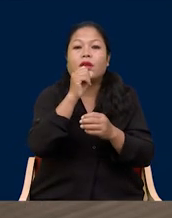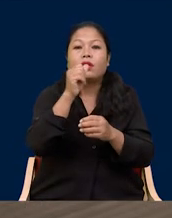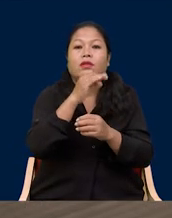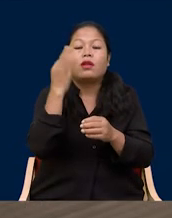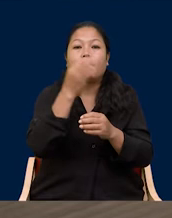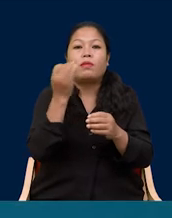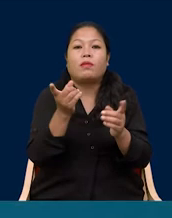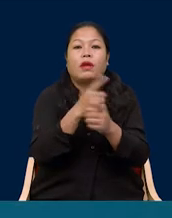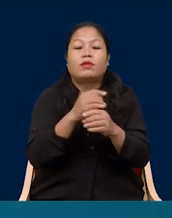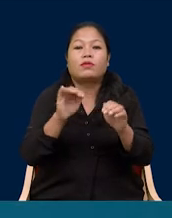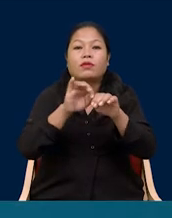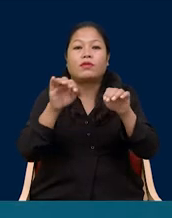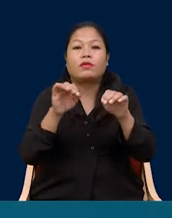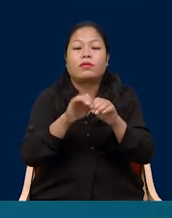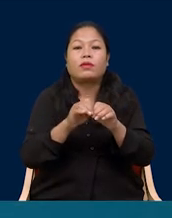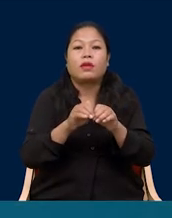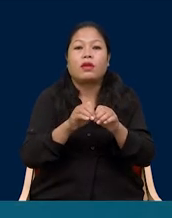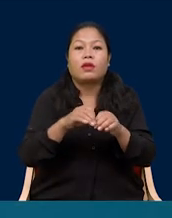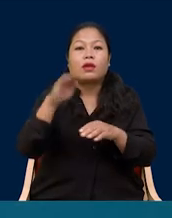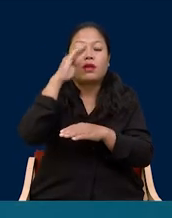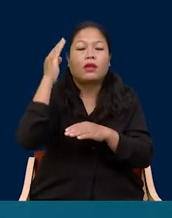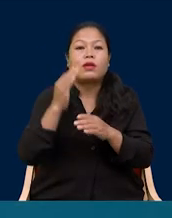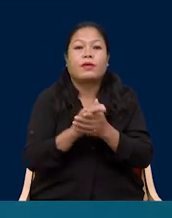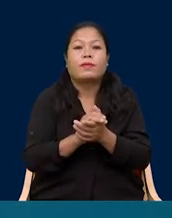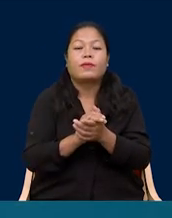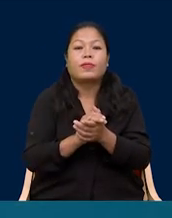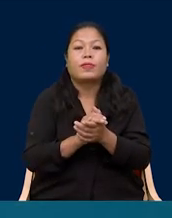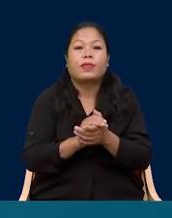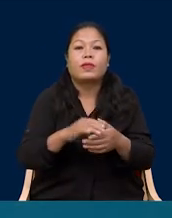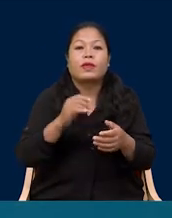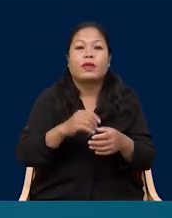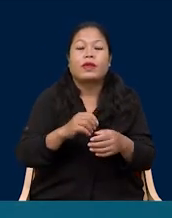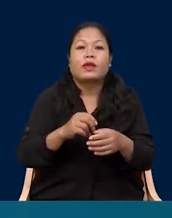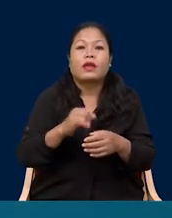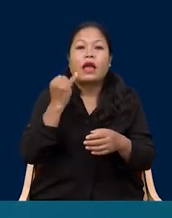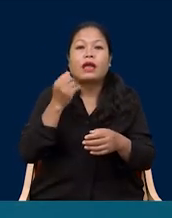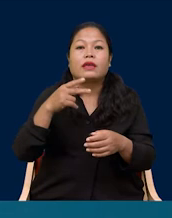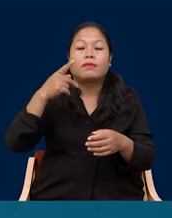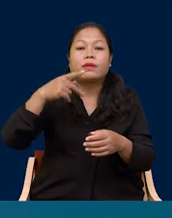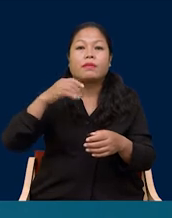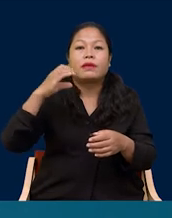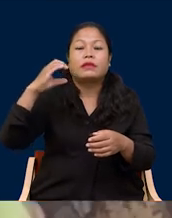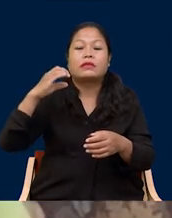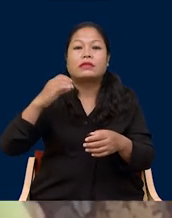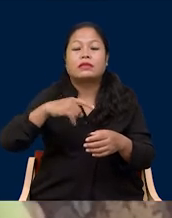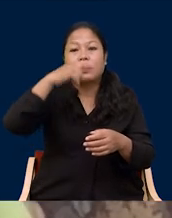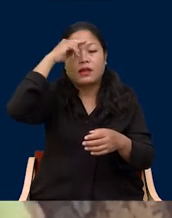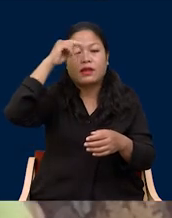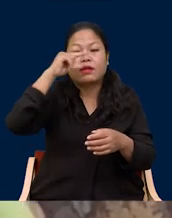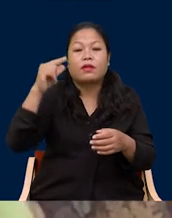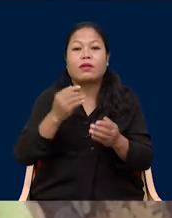अन्तर्राष्ट्रिय जलवायु परिवर्तन सम्बन्धी अन्तर सरकारीय प्यानल जुन चाहिँ छ, त्यसलाई हामीले आइपिसिसी भनेर भन्छौँ, त्यसको